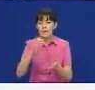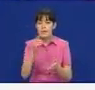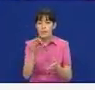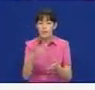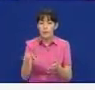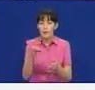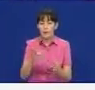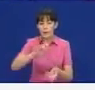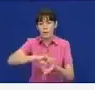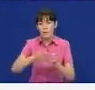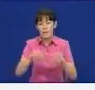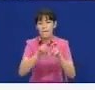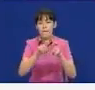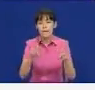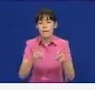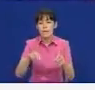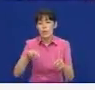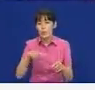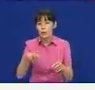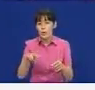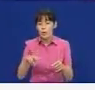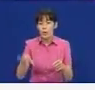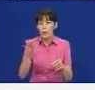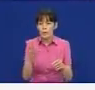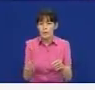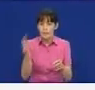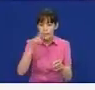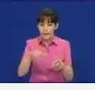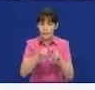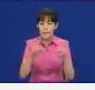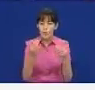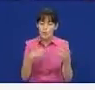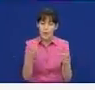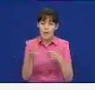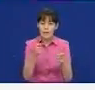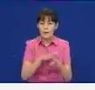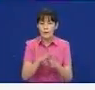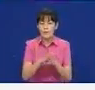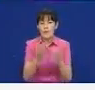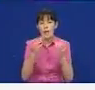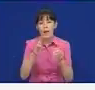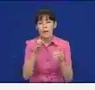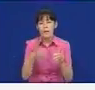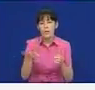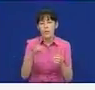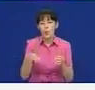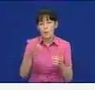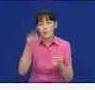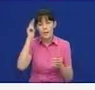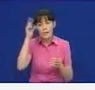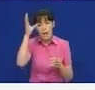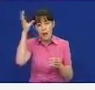қосылған мектептерде де, мынау Төлебиден, Ордабастан қосылған мектептерде осындай акциялар өтіп жатыр. Ал Қазығұрт ауданында облыстық білім және